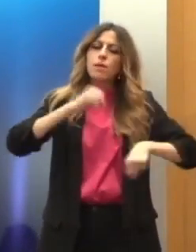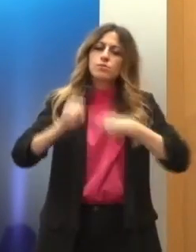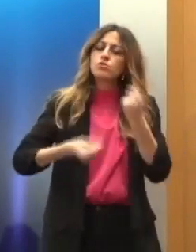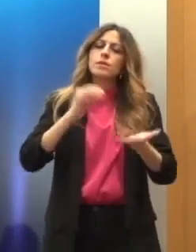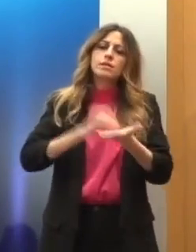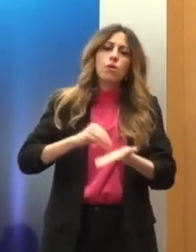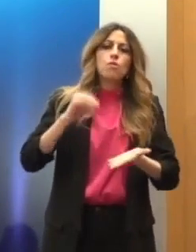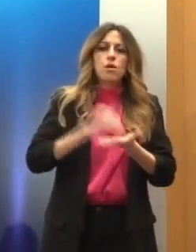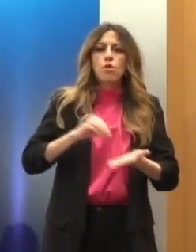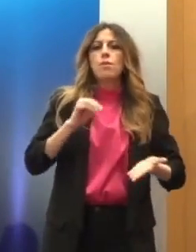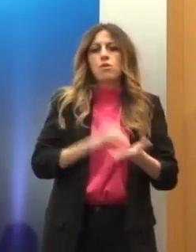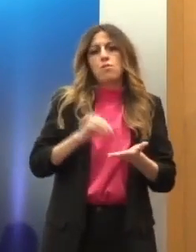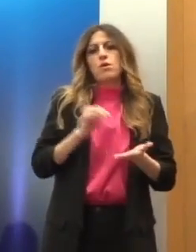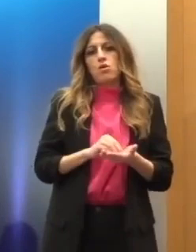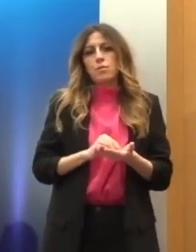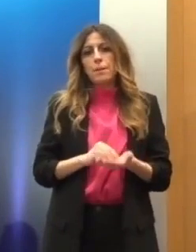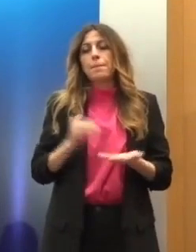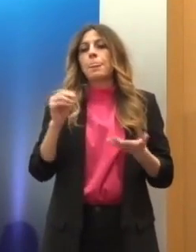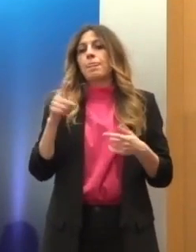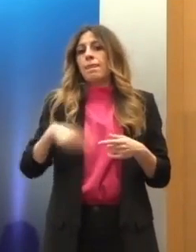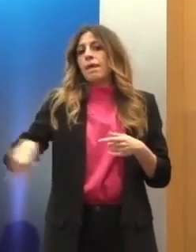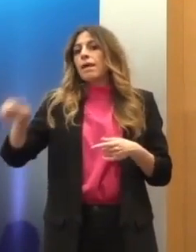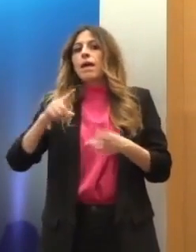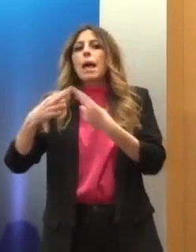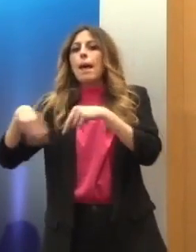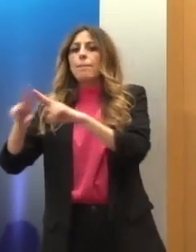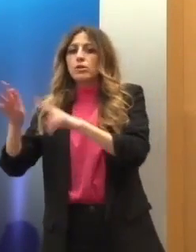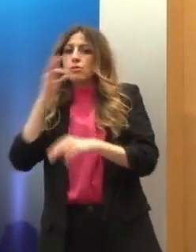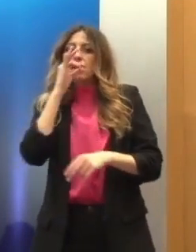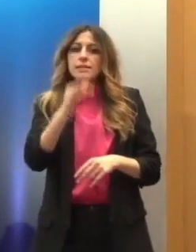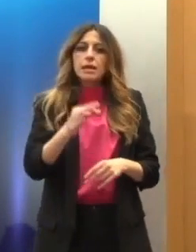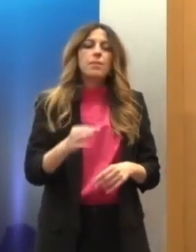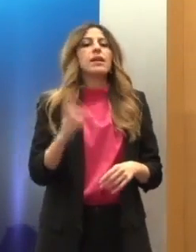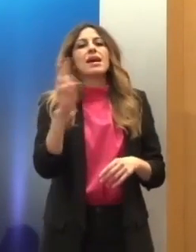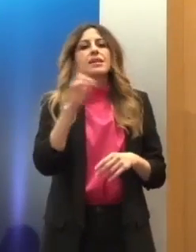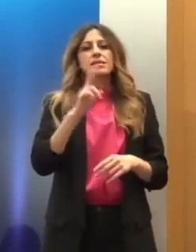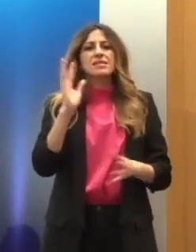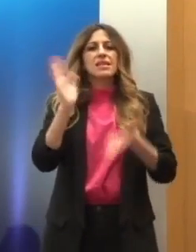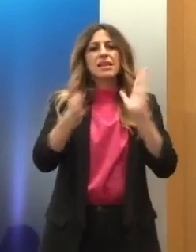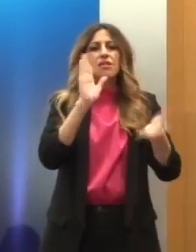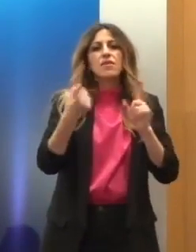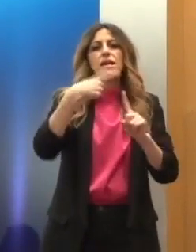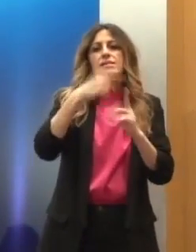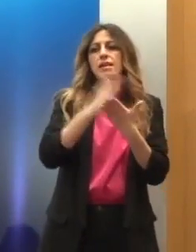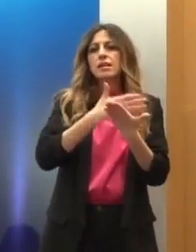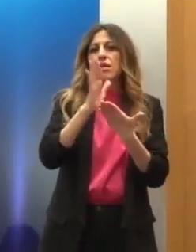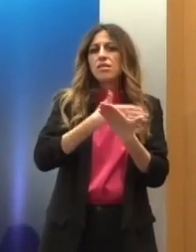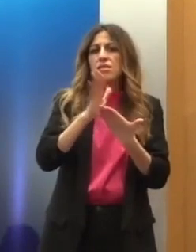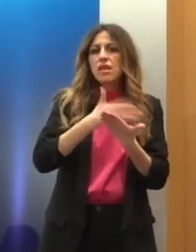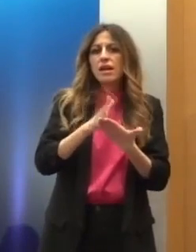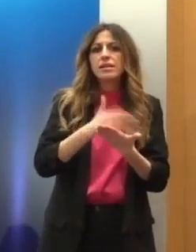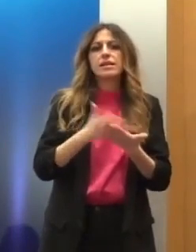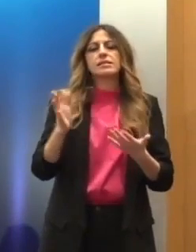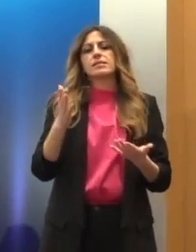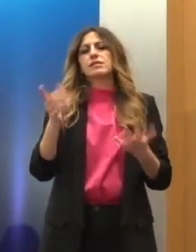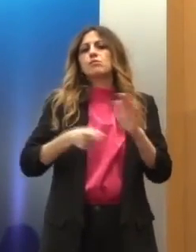κάνουμε. Έμφαση δόθηκε επίσης στην αντιμετώπιση της ρατσιστικής βίας και των διακρίσεων σε βάρος ατόμων της ΛΟΑΤ κοινότητας,